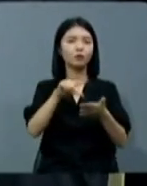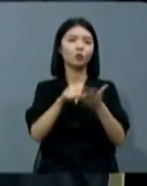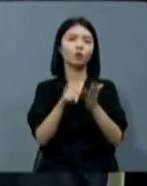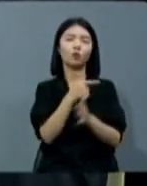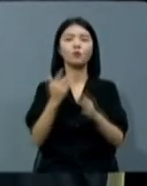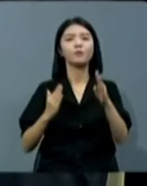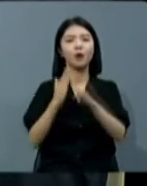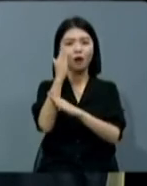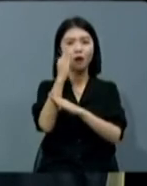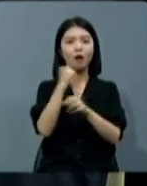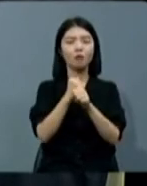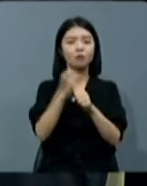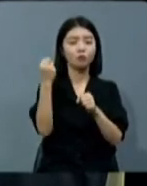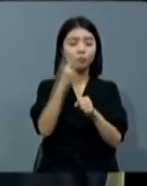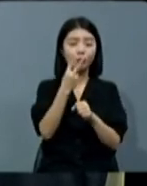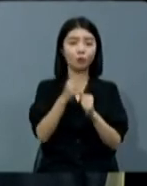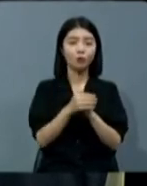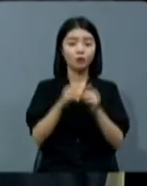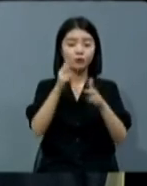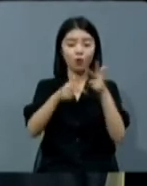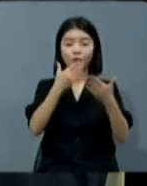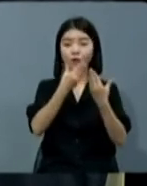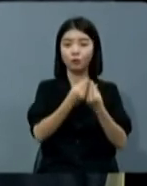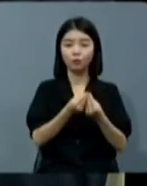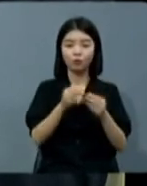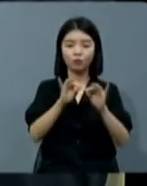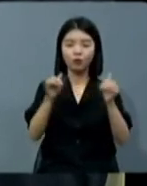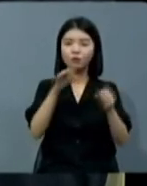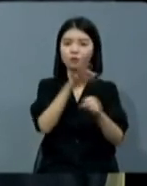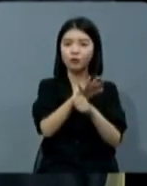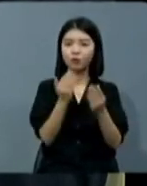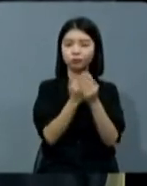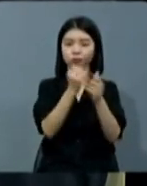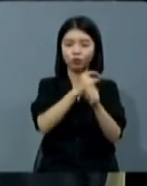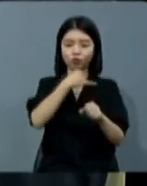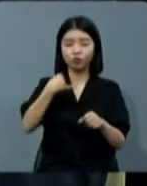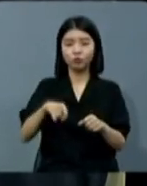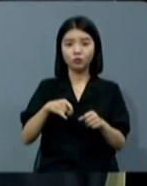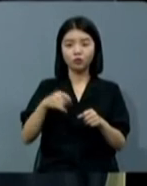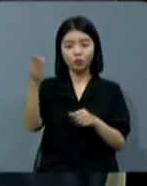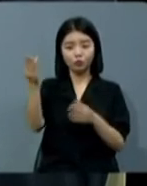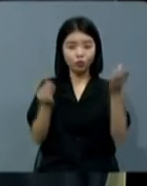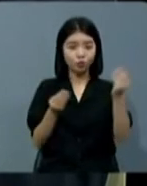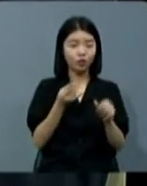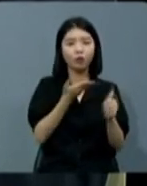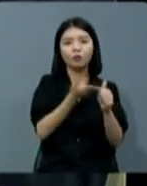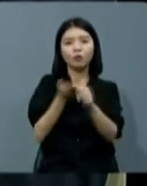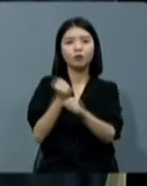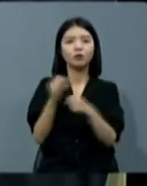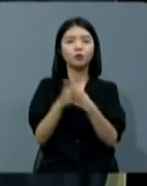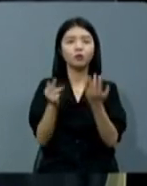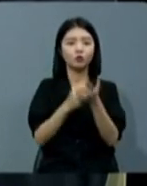지나쳤고 이게 우선 그 사업의 내용도 땅을 사서 개발해놓고는 중국인들끼리 분양을 해버리다 보니까 제주도